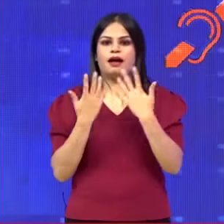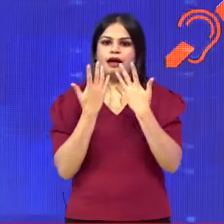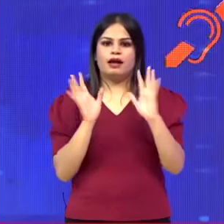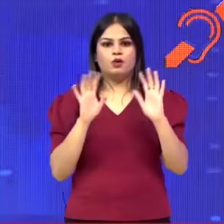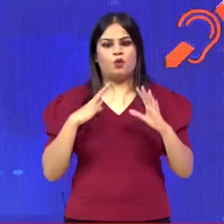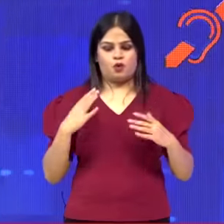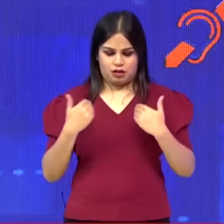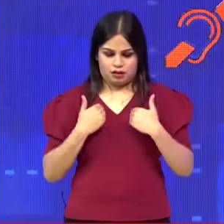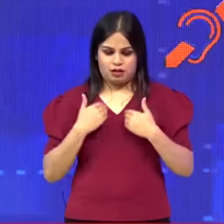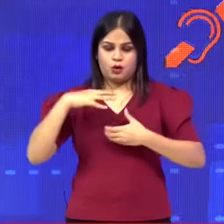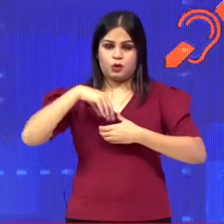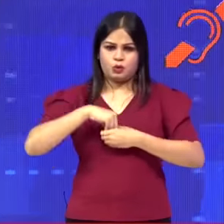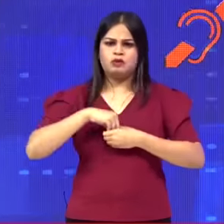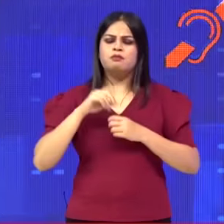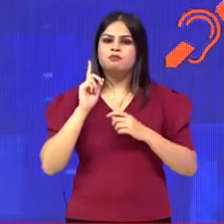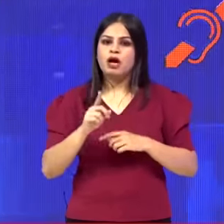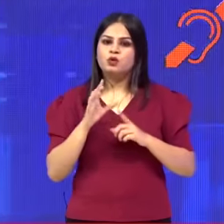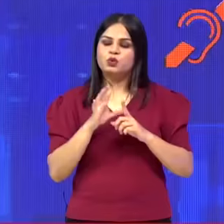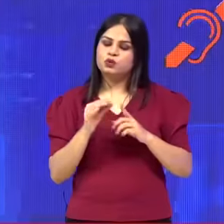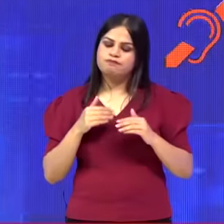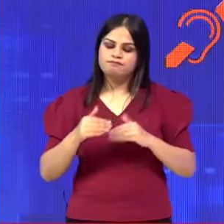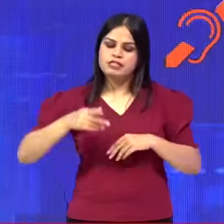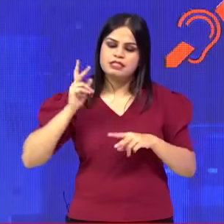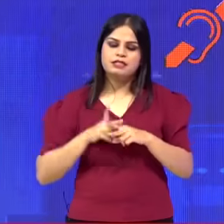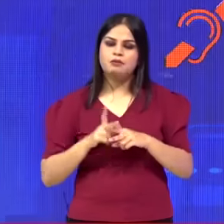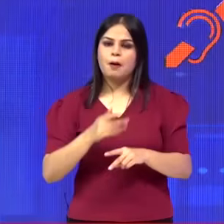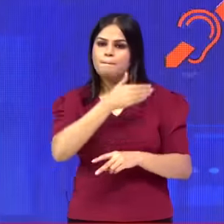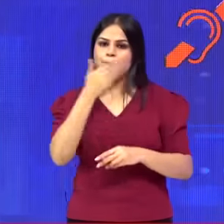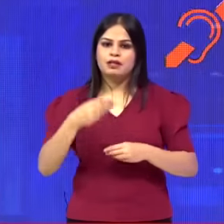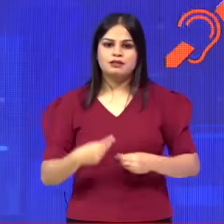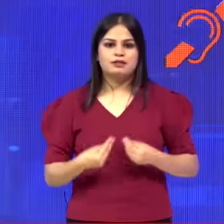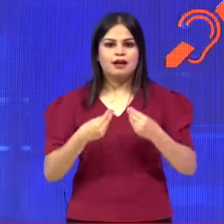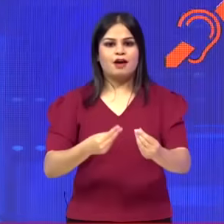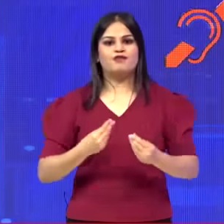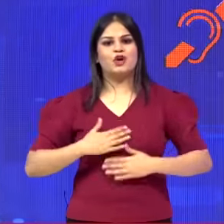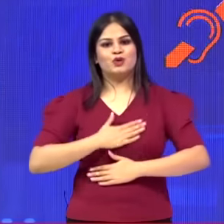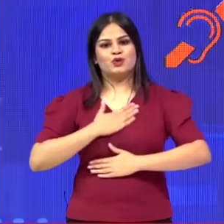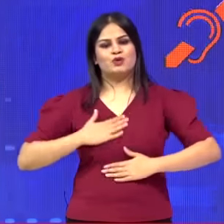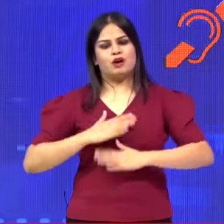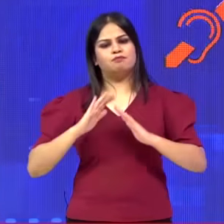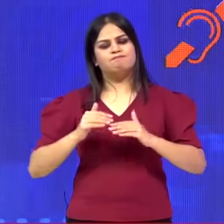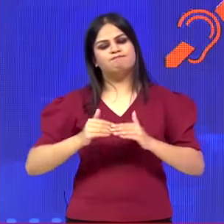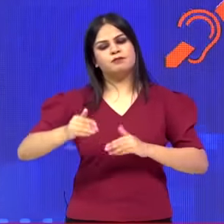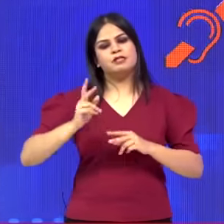हमारे साथ, we will still give it our best till the very end.